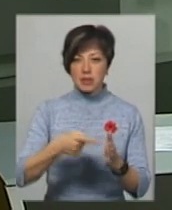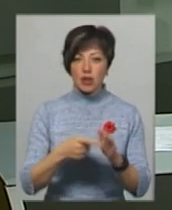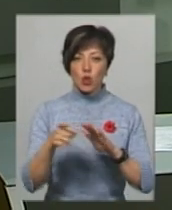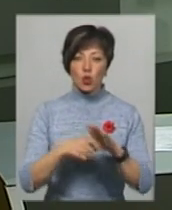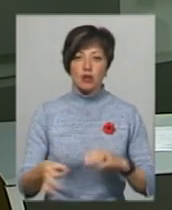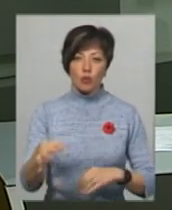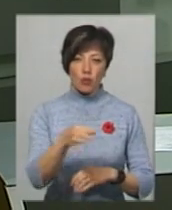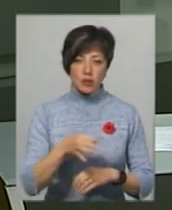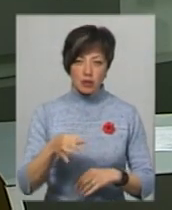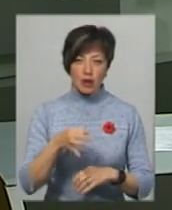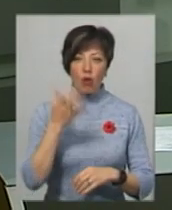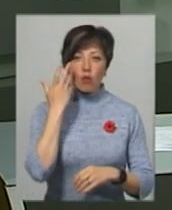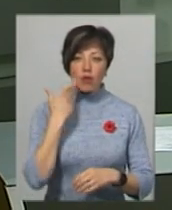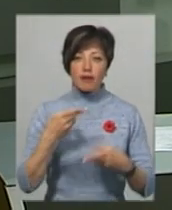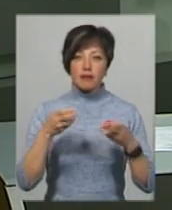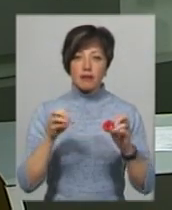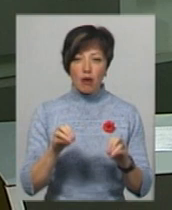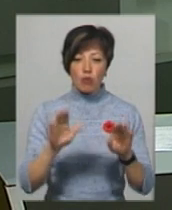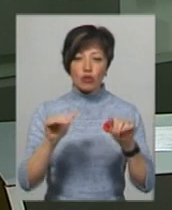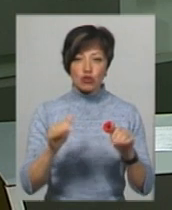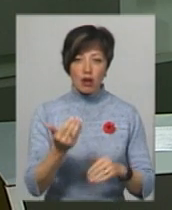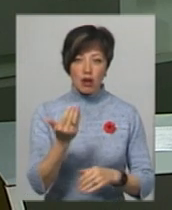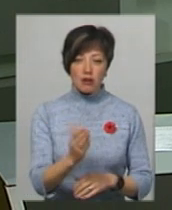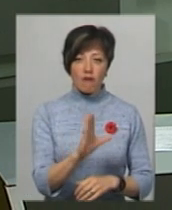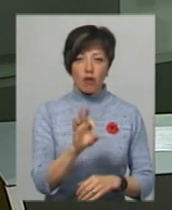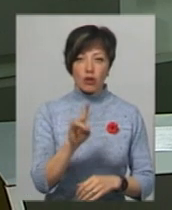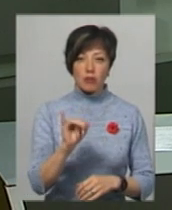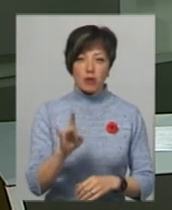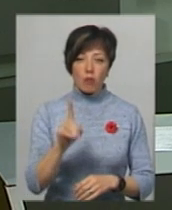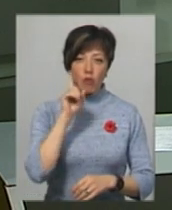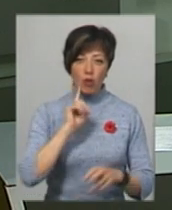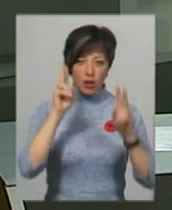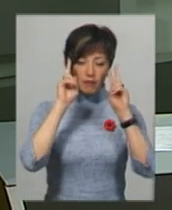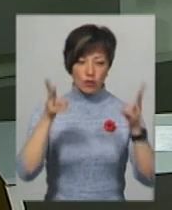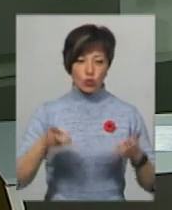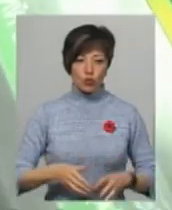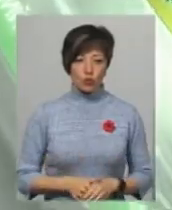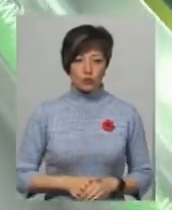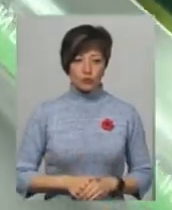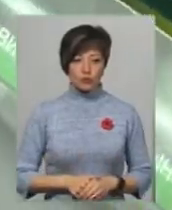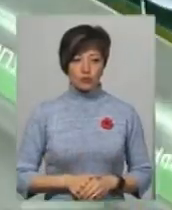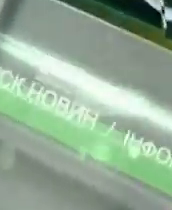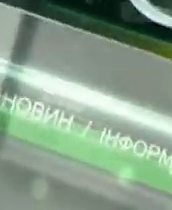Наталія Дзекар. Коли та де відбудеться прощання з Володимиром Ковалем, поки невідомо.